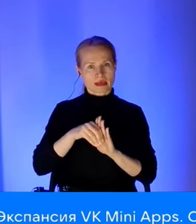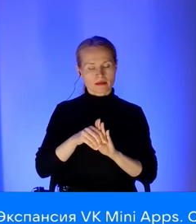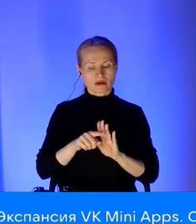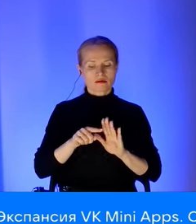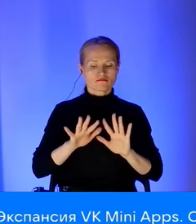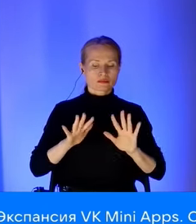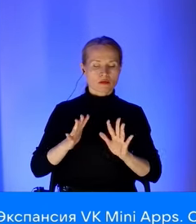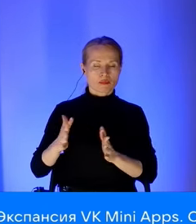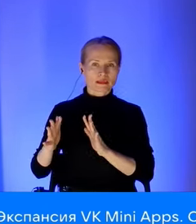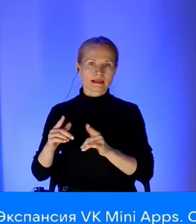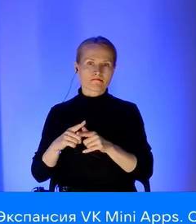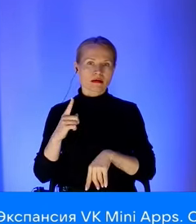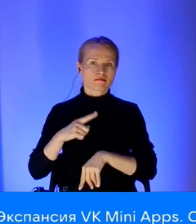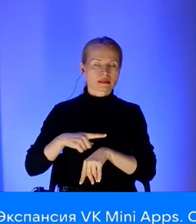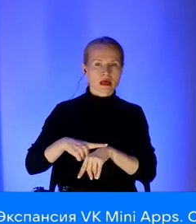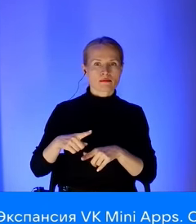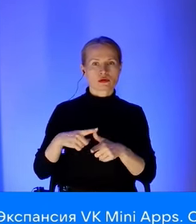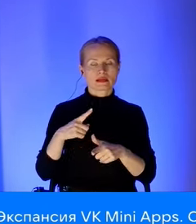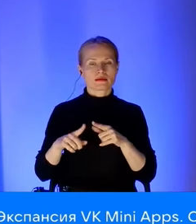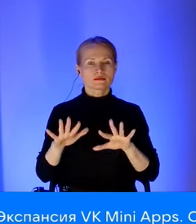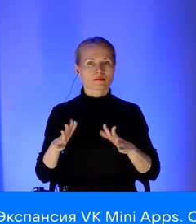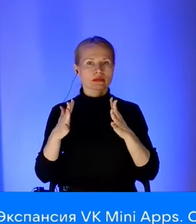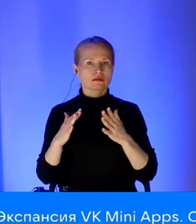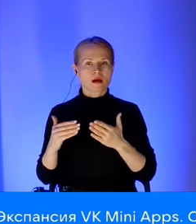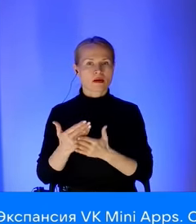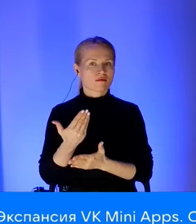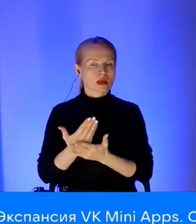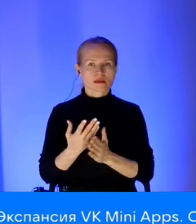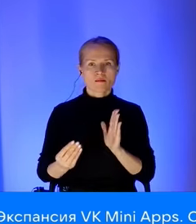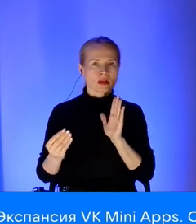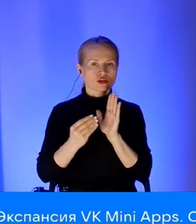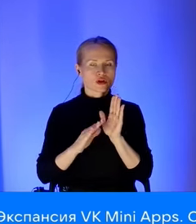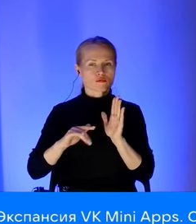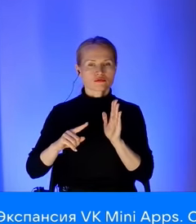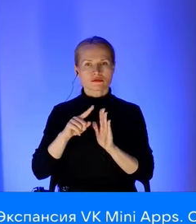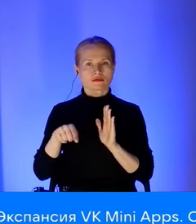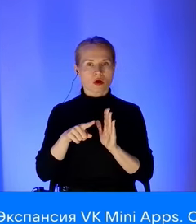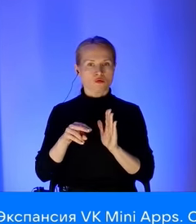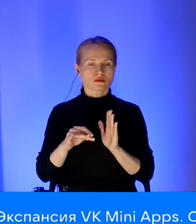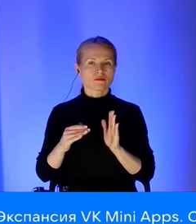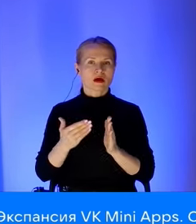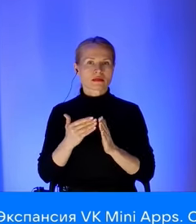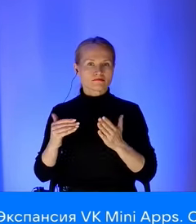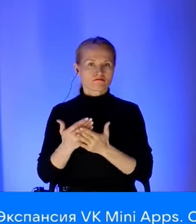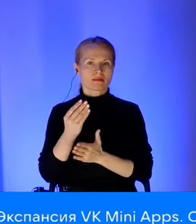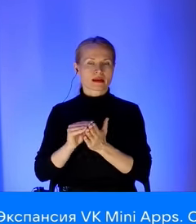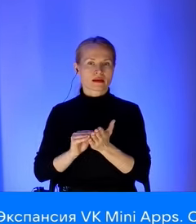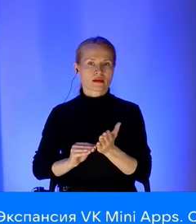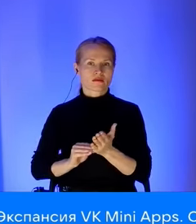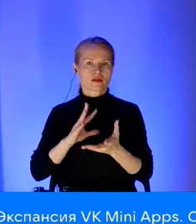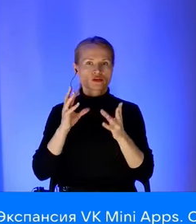какие-то события, либо по таймеру, либо событие произошло, допустим, обновление приложения после загрузки, мы хотим сразу перегенерировать этот отчет.